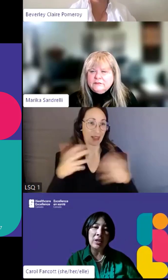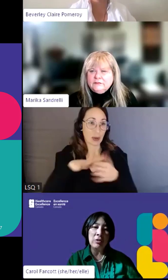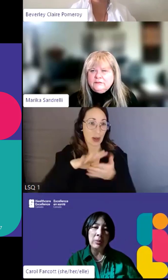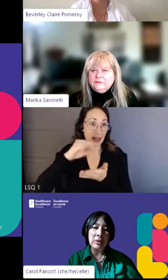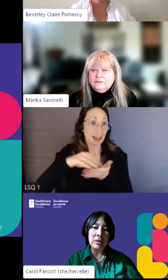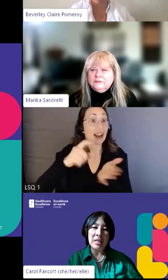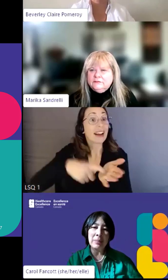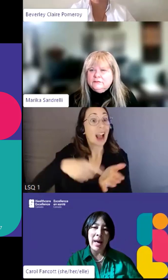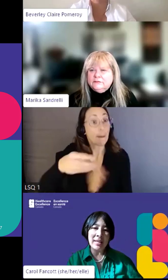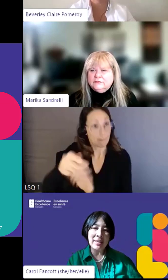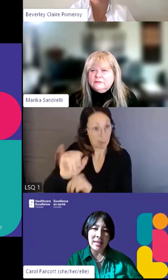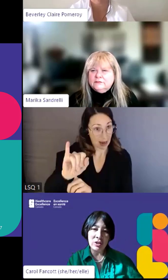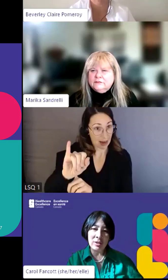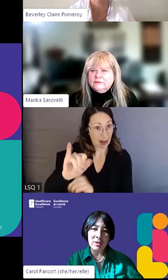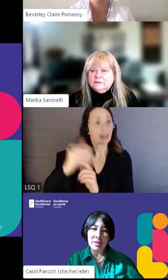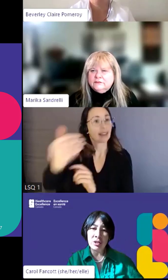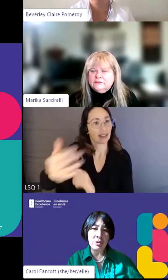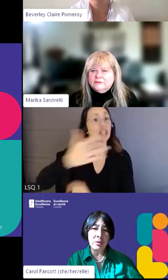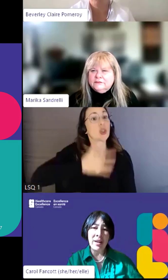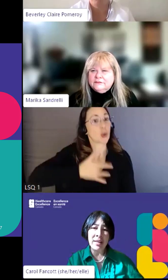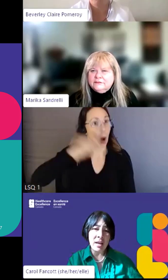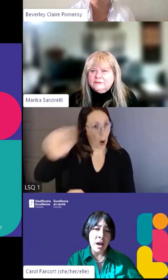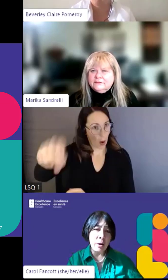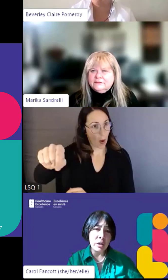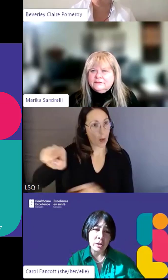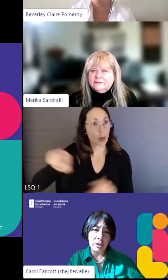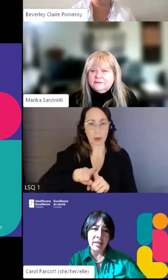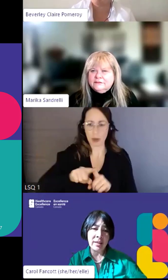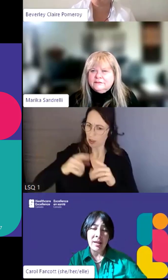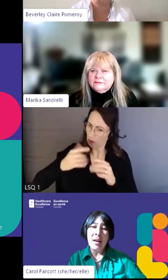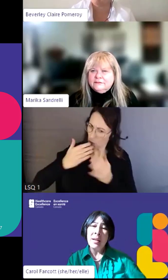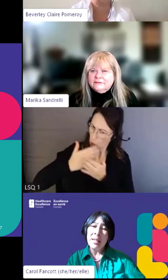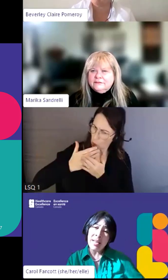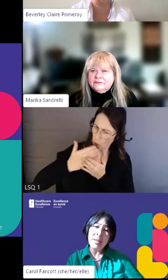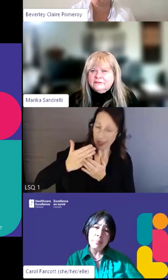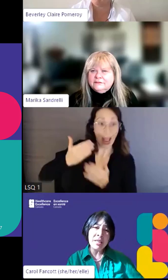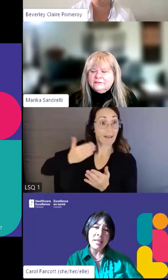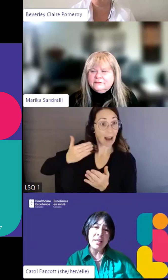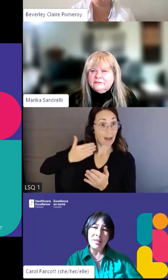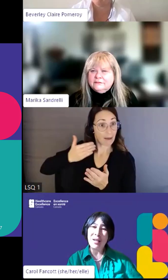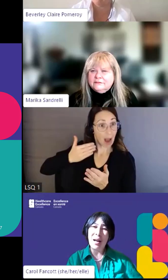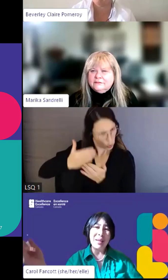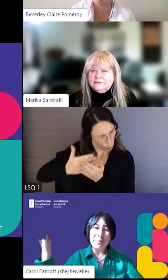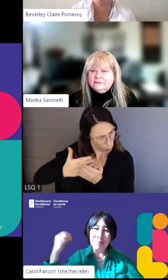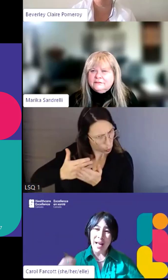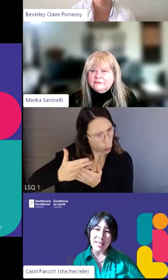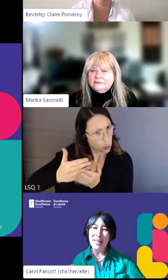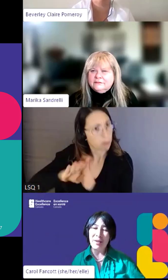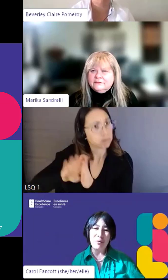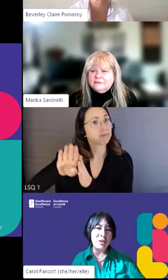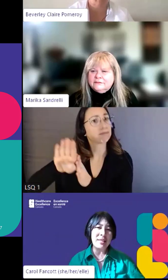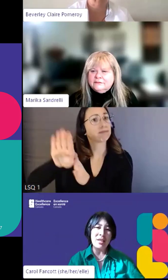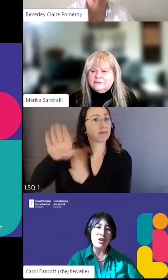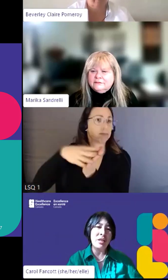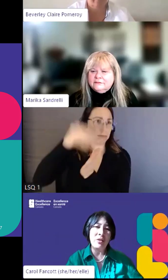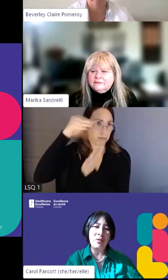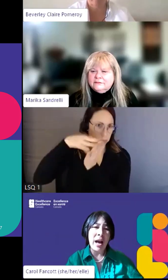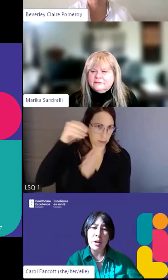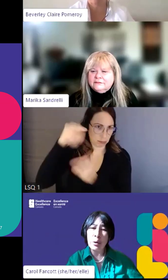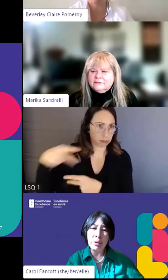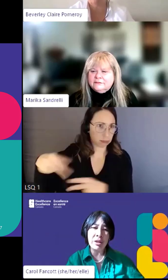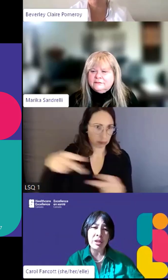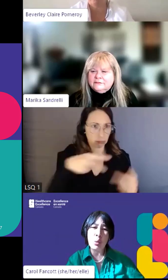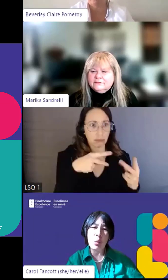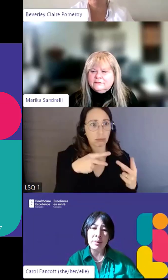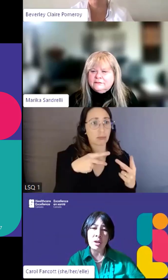sessions passées pour faire avancer nos apprentissages. En particulier, nous allons bien sûr faire une rétrospective vers notre